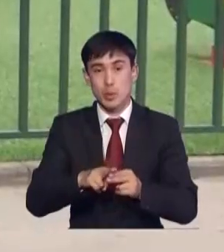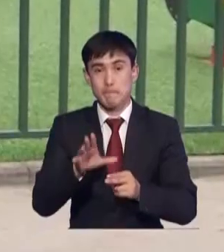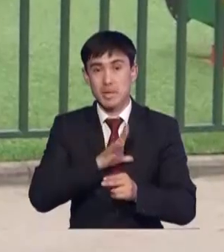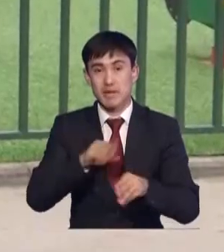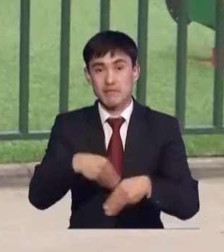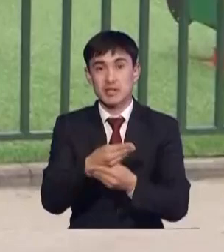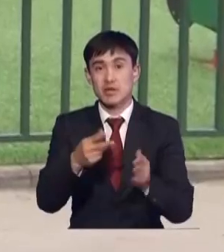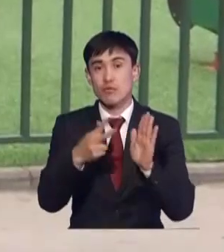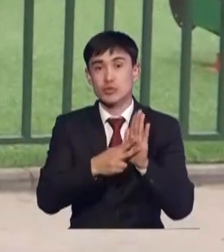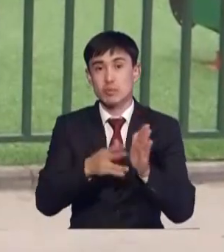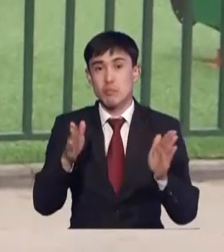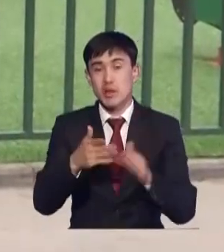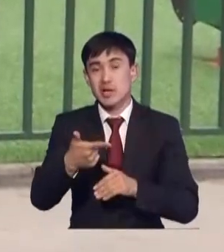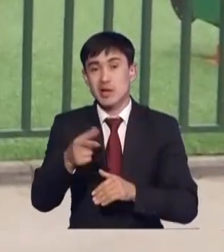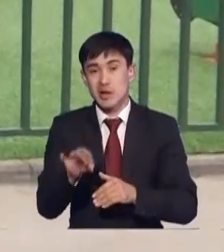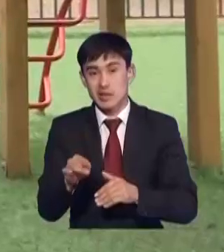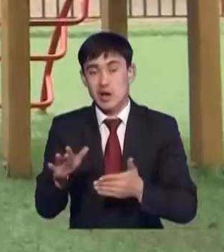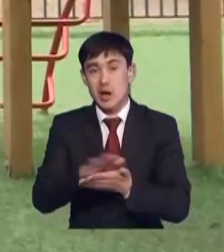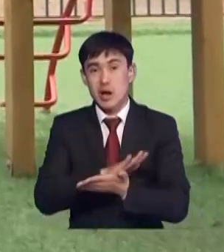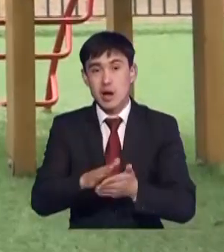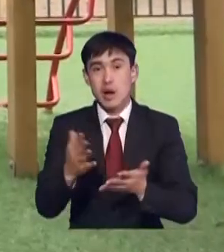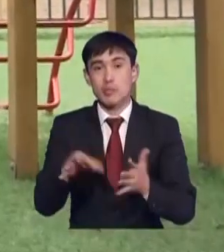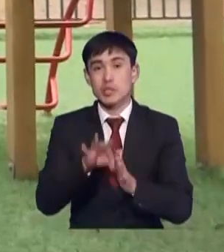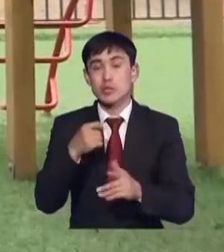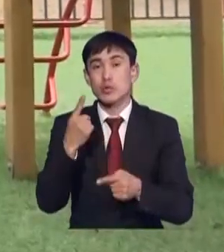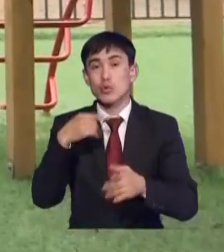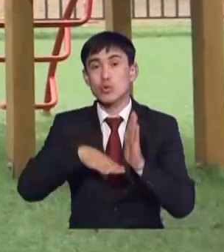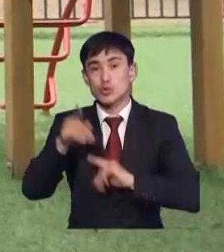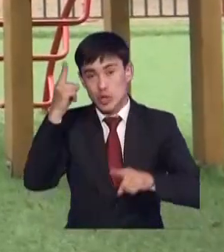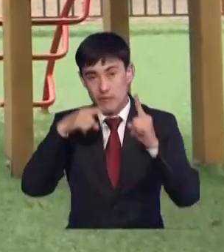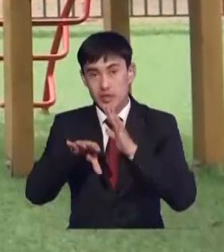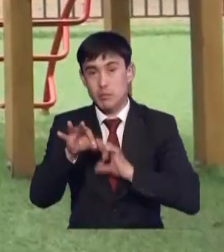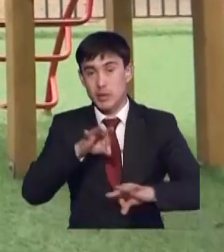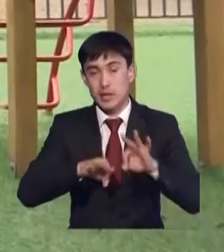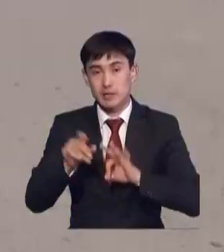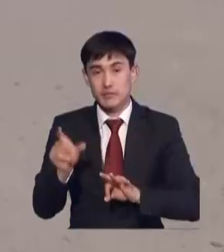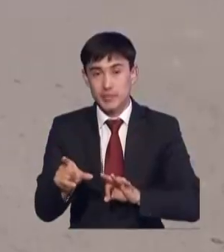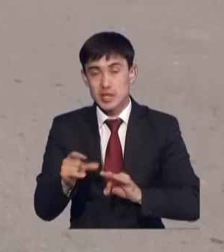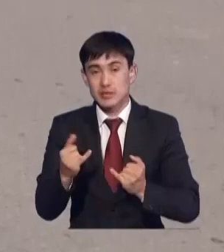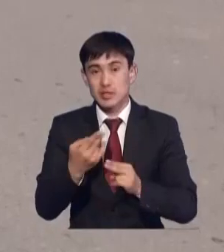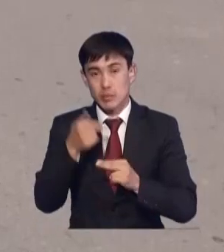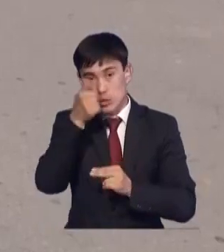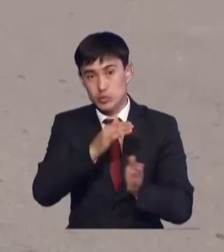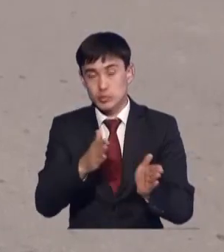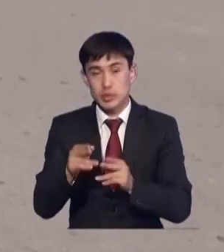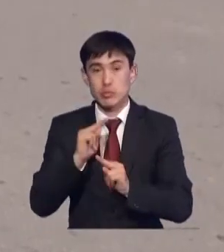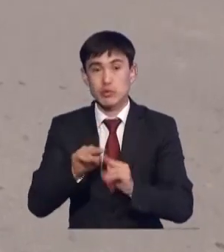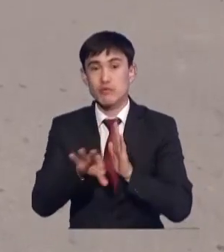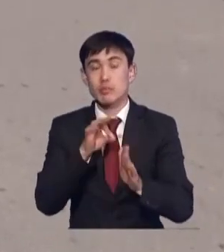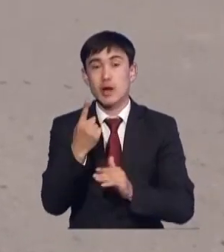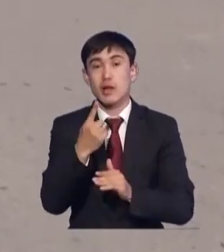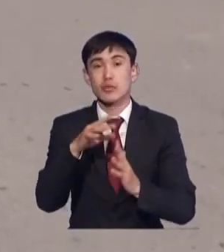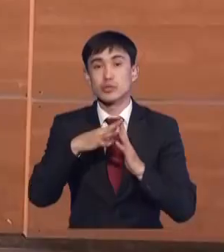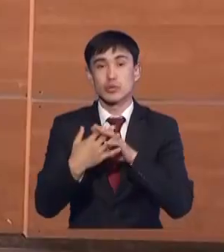было выдано н и определены лучших авторов проектов в этом году для систематизации работы выбрано только